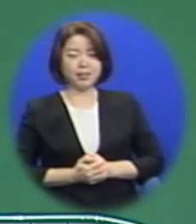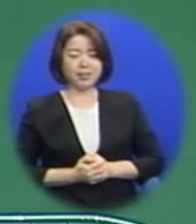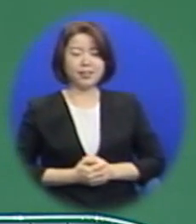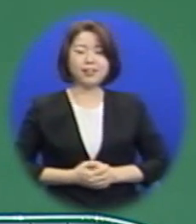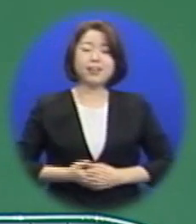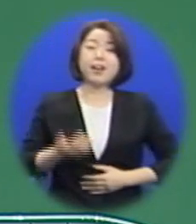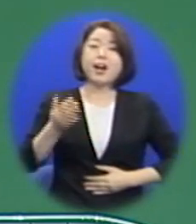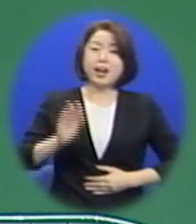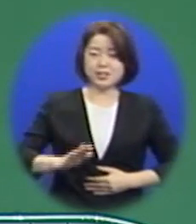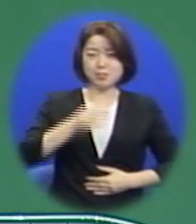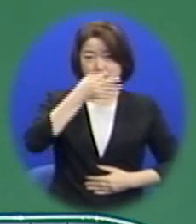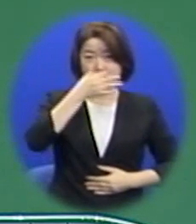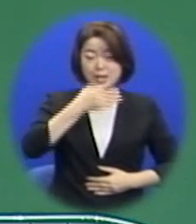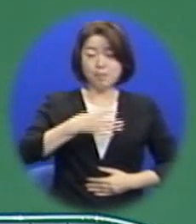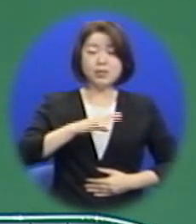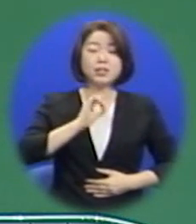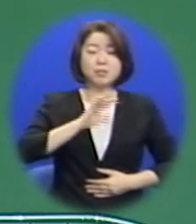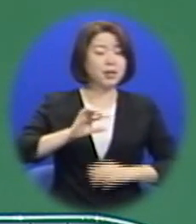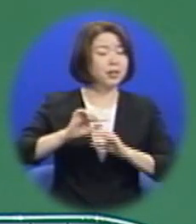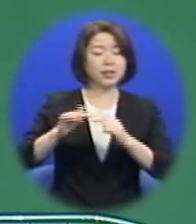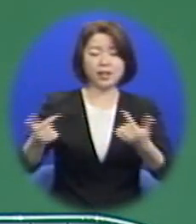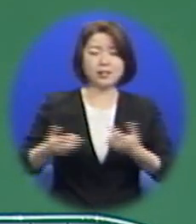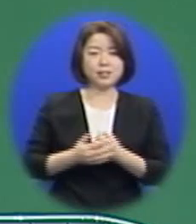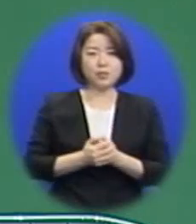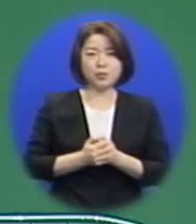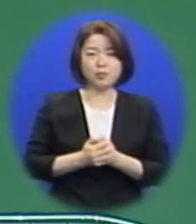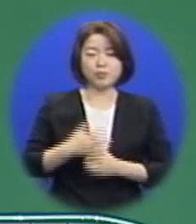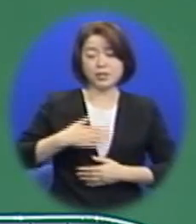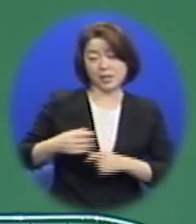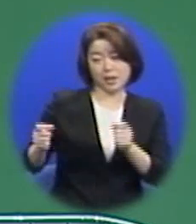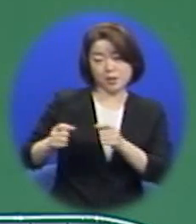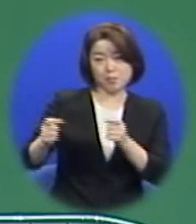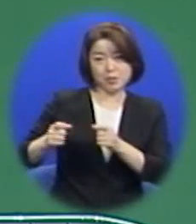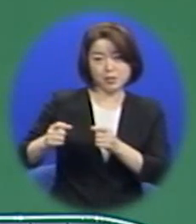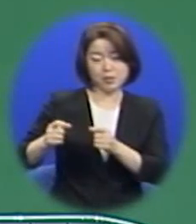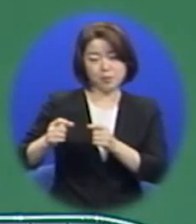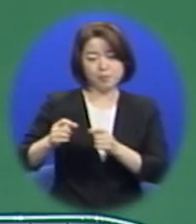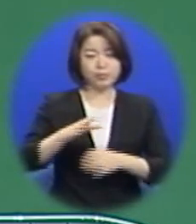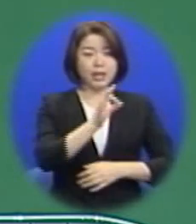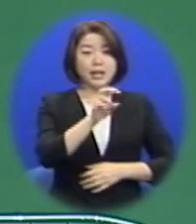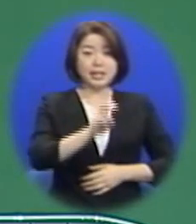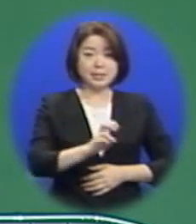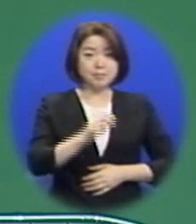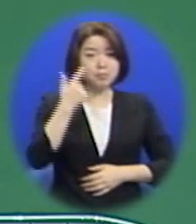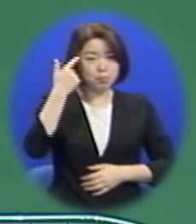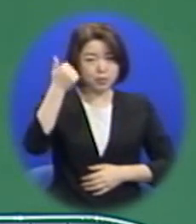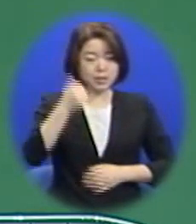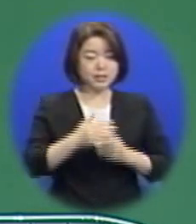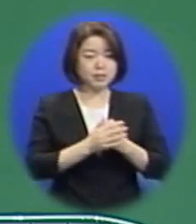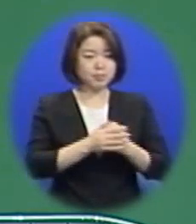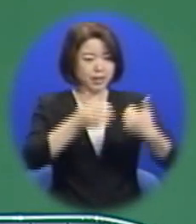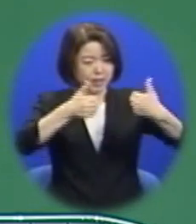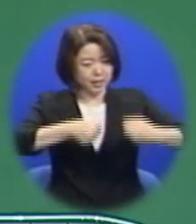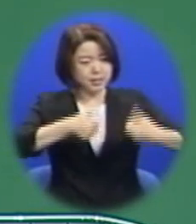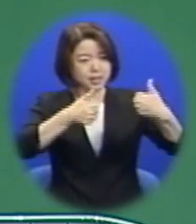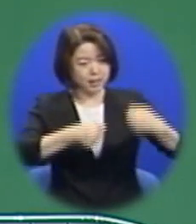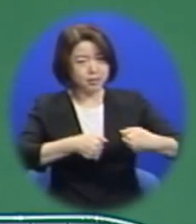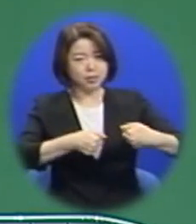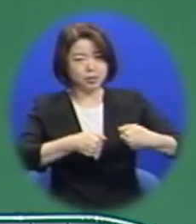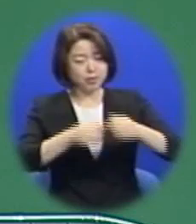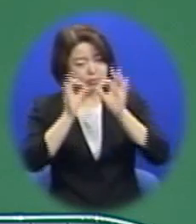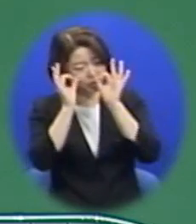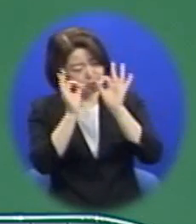그러나 힘들기만 한 게 아니었어요. 제가 옆에서 그 임현수 목사님을 교인들이 인사하는 것을 옆에서